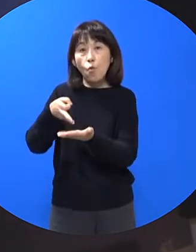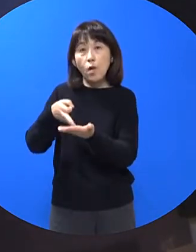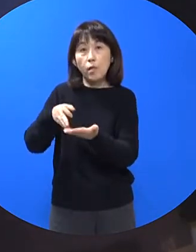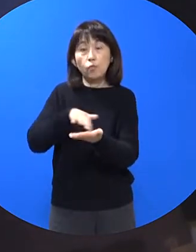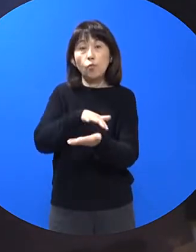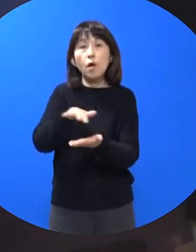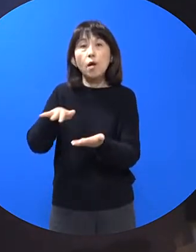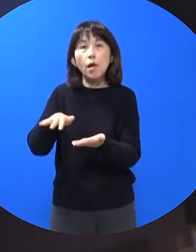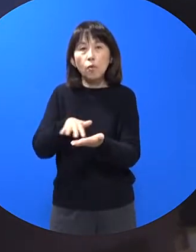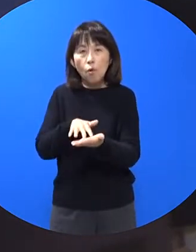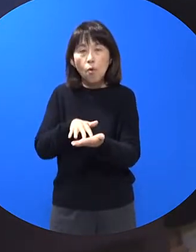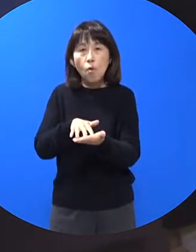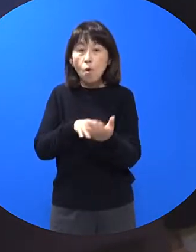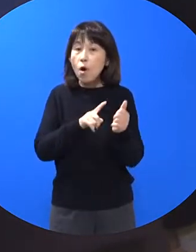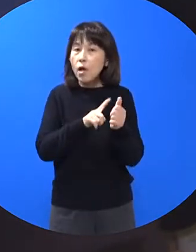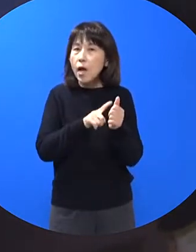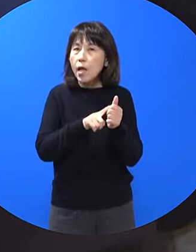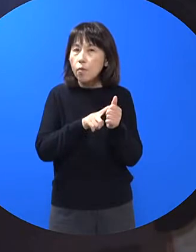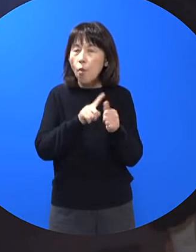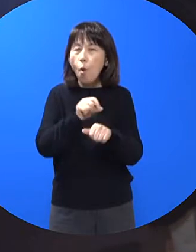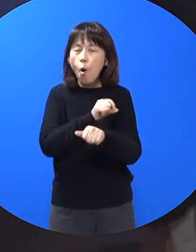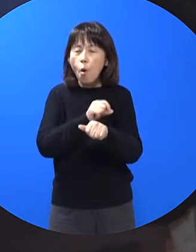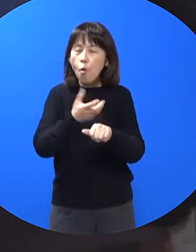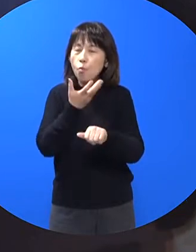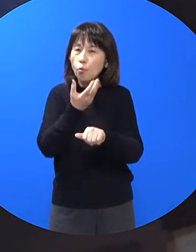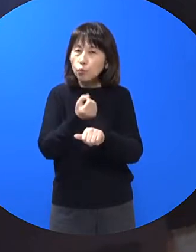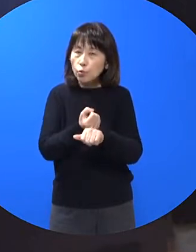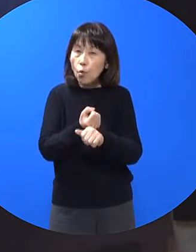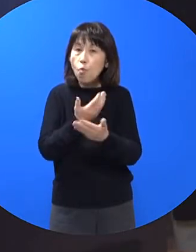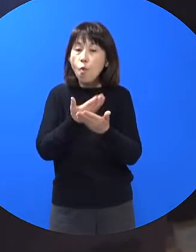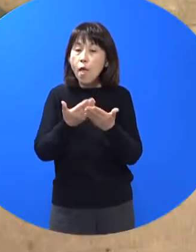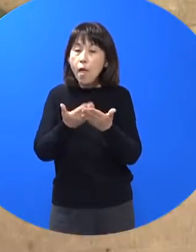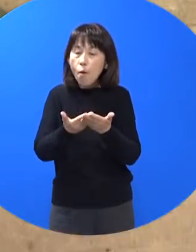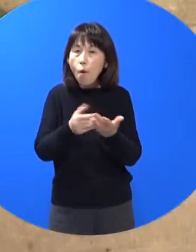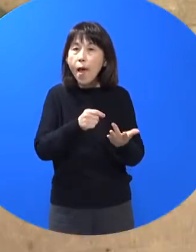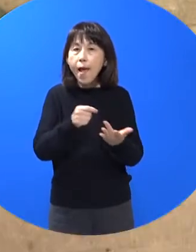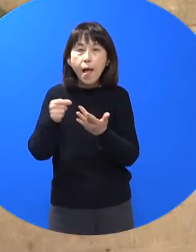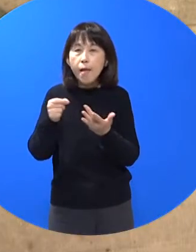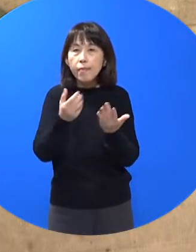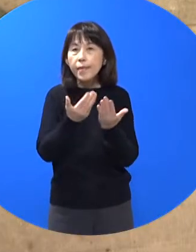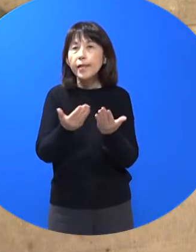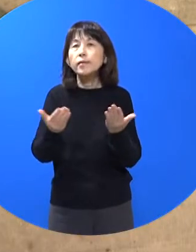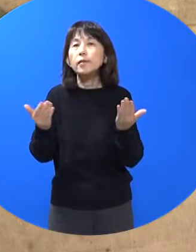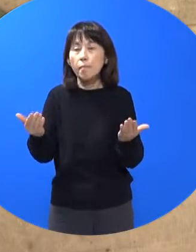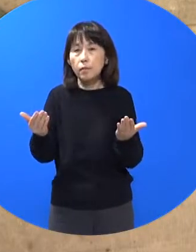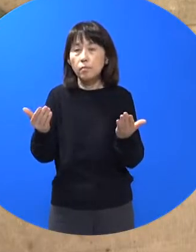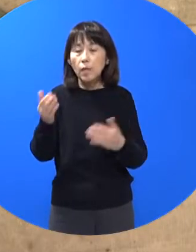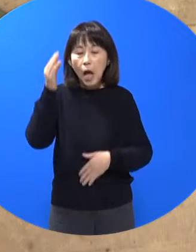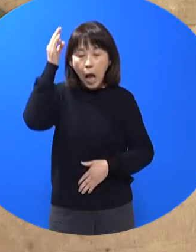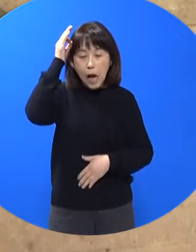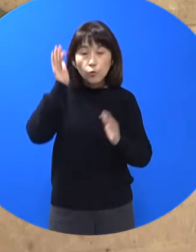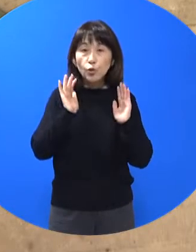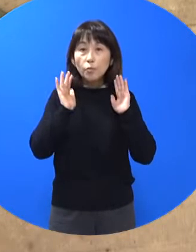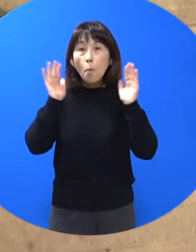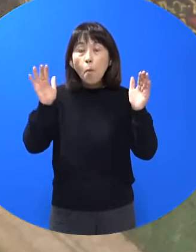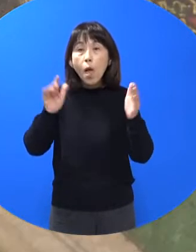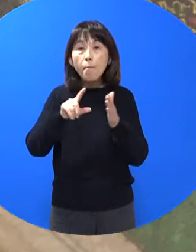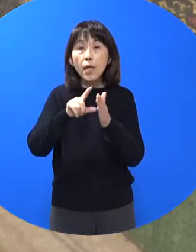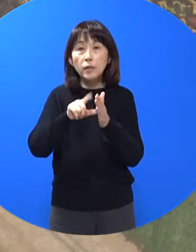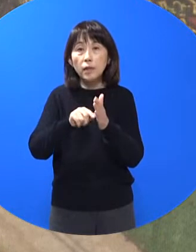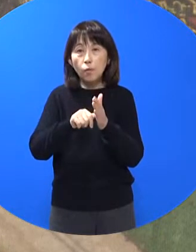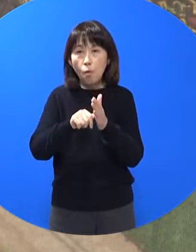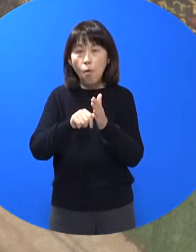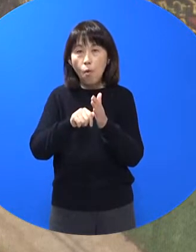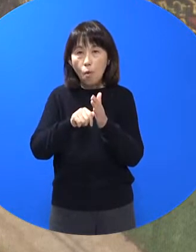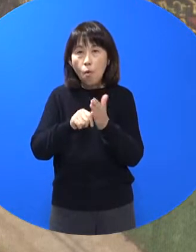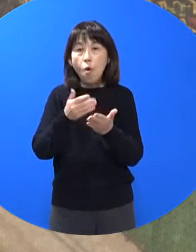特に光信らしい作品というのをここに取り揃えております。 安土桃山時代を代表する加納派